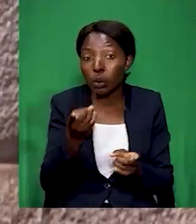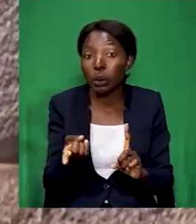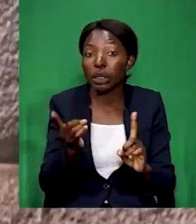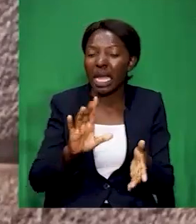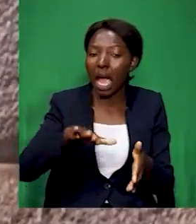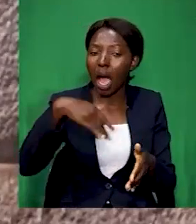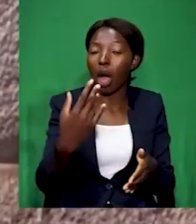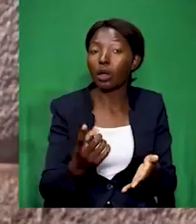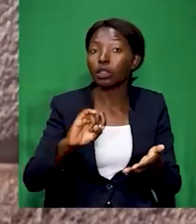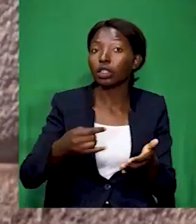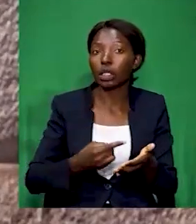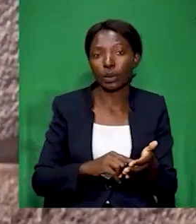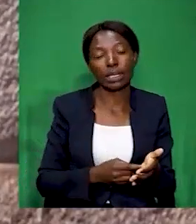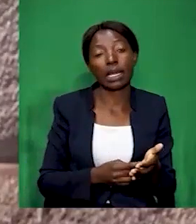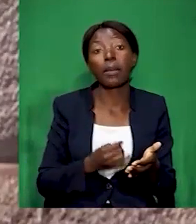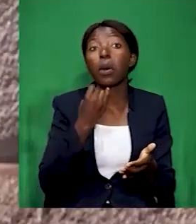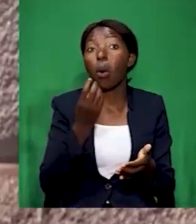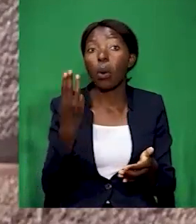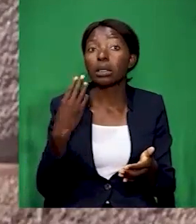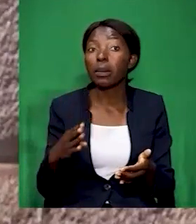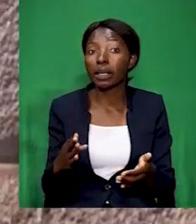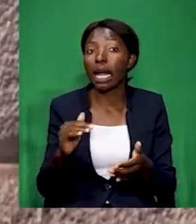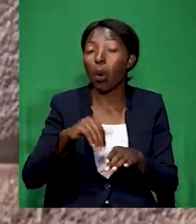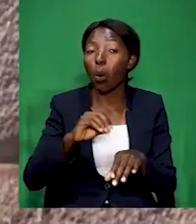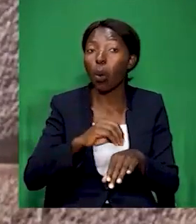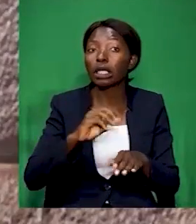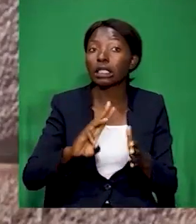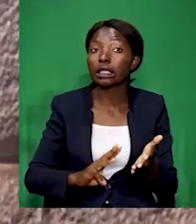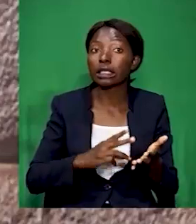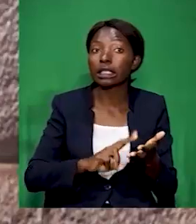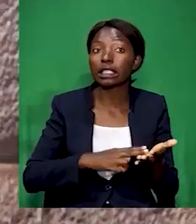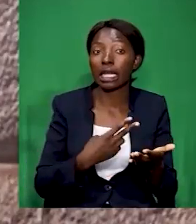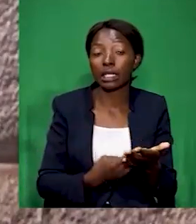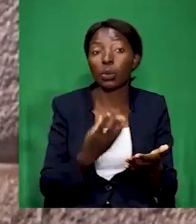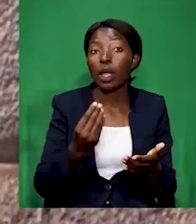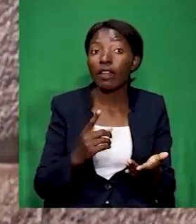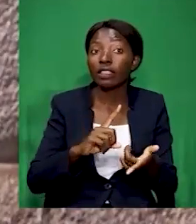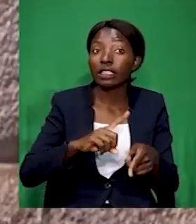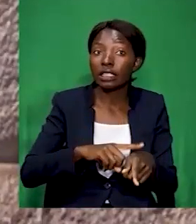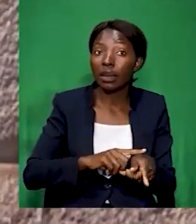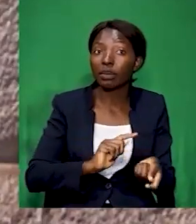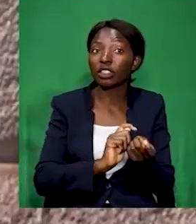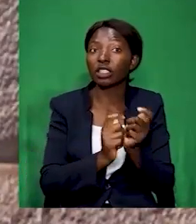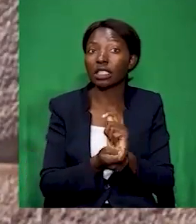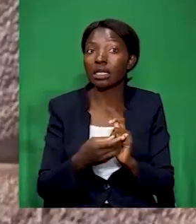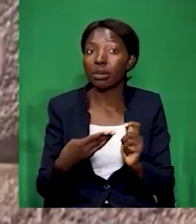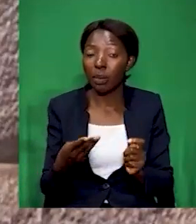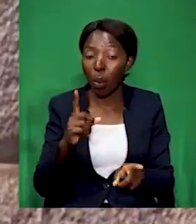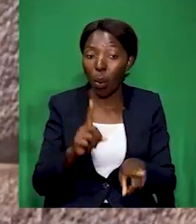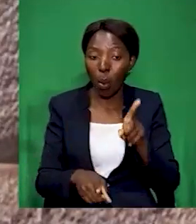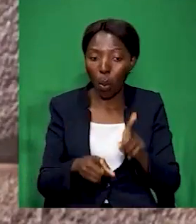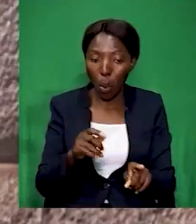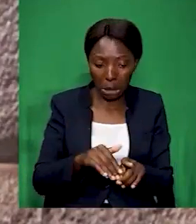kusiri muJerusarema zvingatozoitika parumuko. Ndechekuti pachaitika process yekuti vanhu vachafamba vari mumakuva